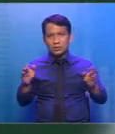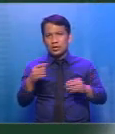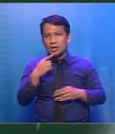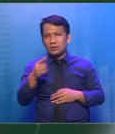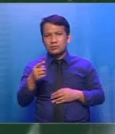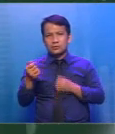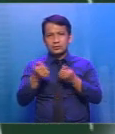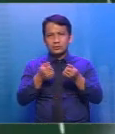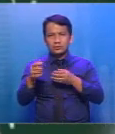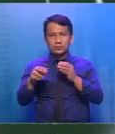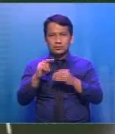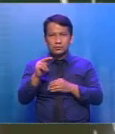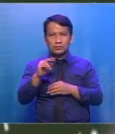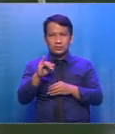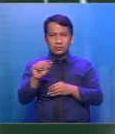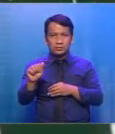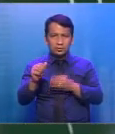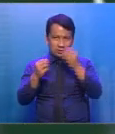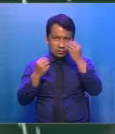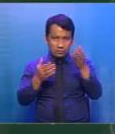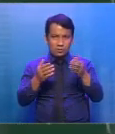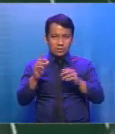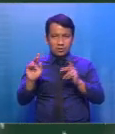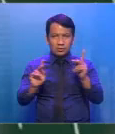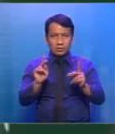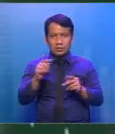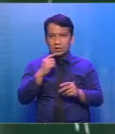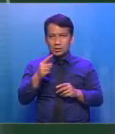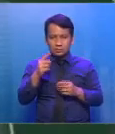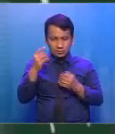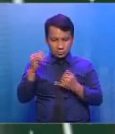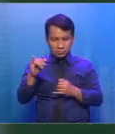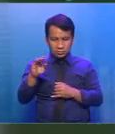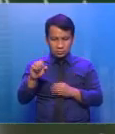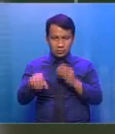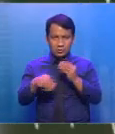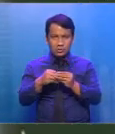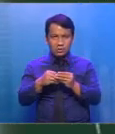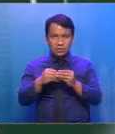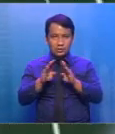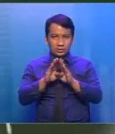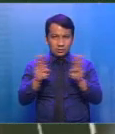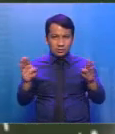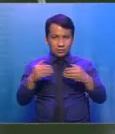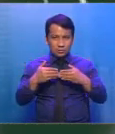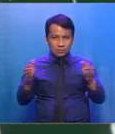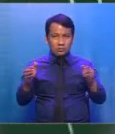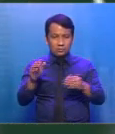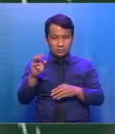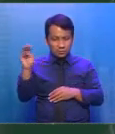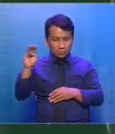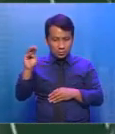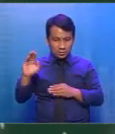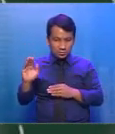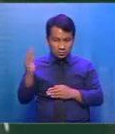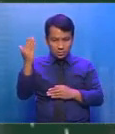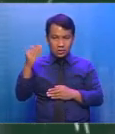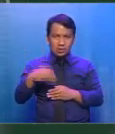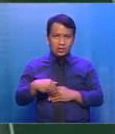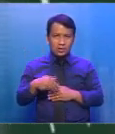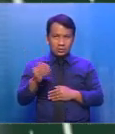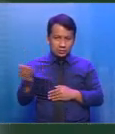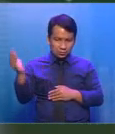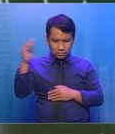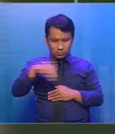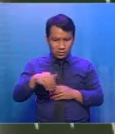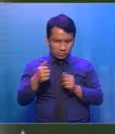Irrigation Administration, nag-abiso sila sa mga residente ng Isabela at Cagayan na magpapakawala ng tubig mula Lunes ng umaga. Sumunod naman